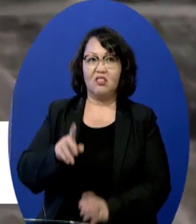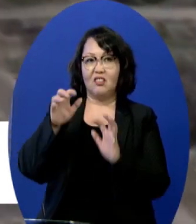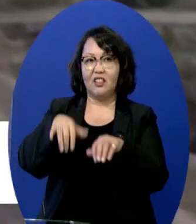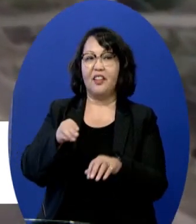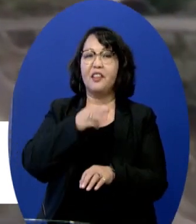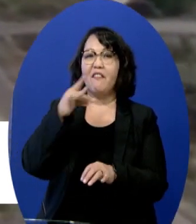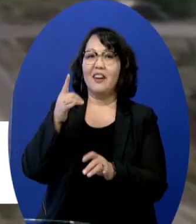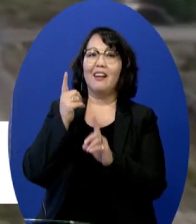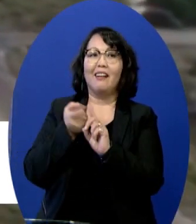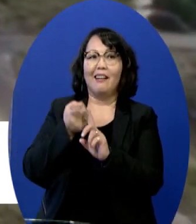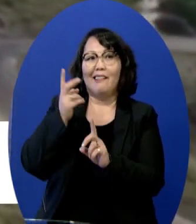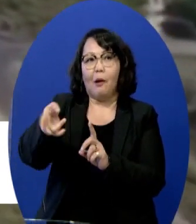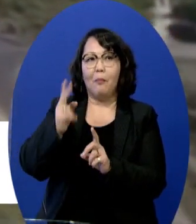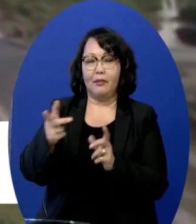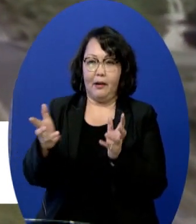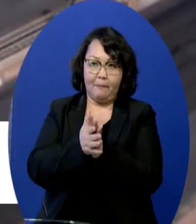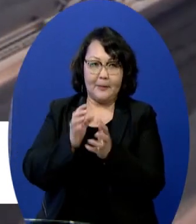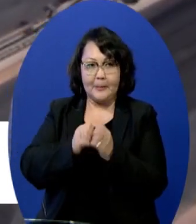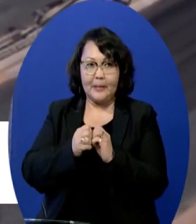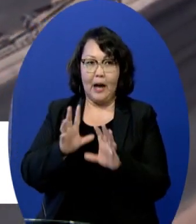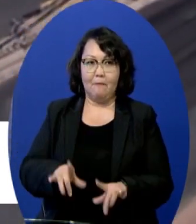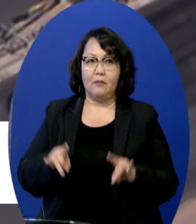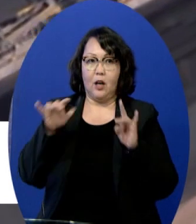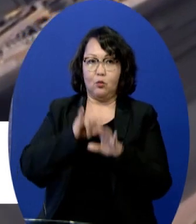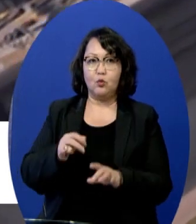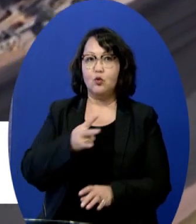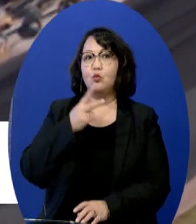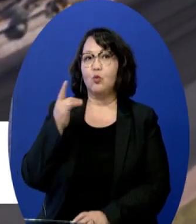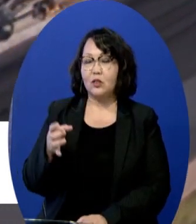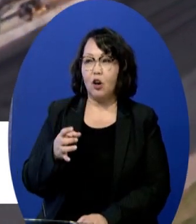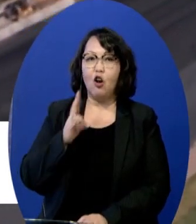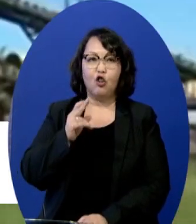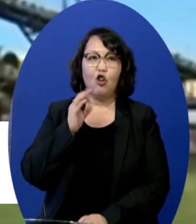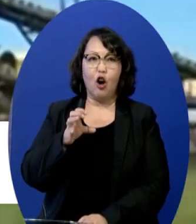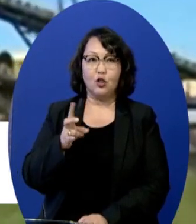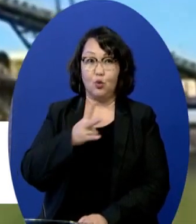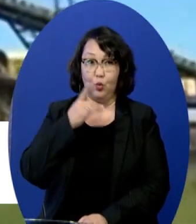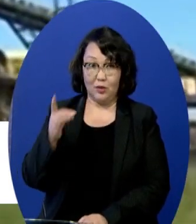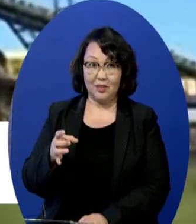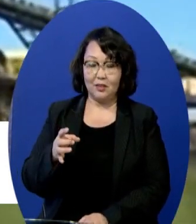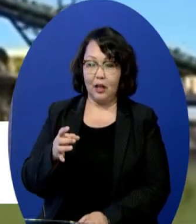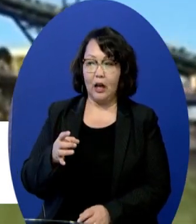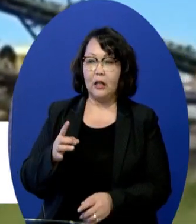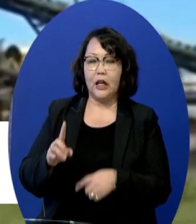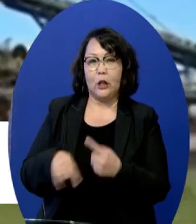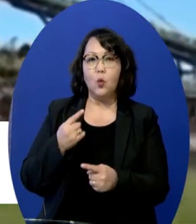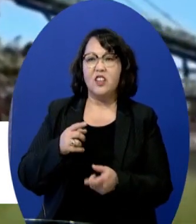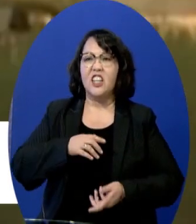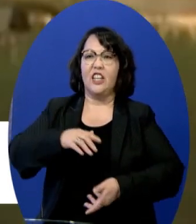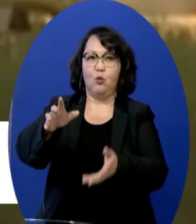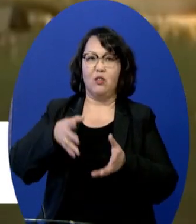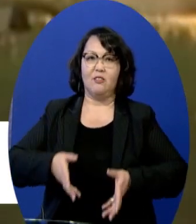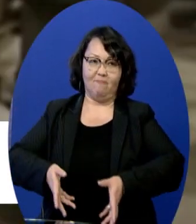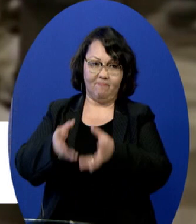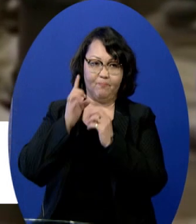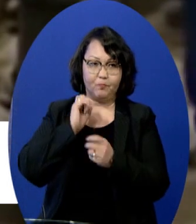GH Shipping-тэй хамтарсан компани байгуулж байгаа бөгөөд Австралийн нүүрсний импортыг коксжих нүүрсээр нөхөж нийлүүлэлтэд нэмэгдүүлэхийг чармайж